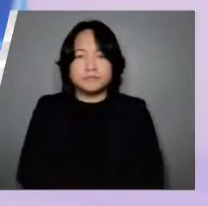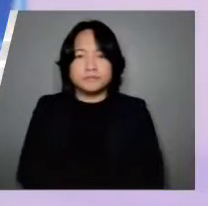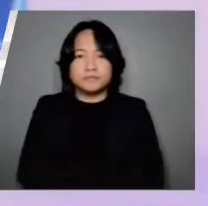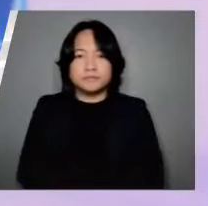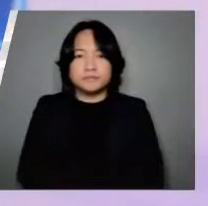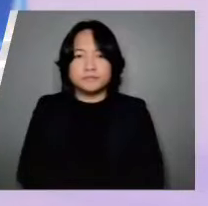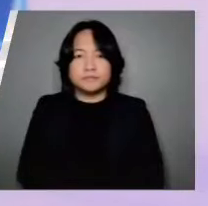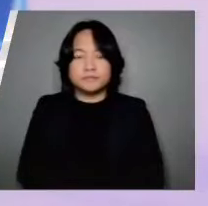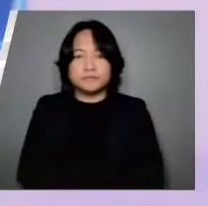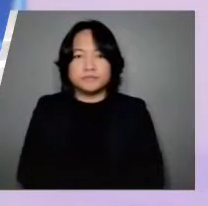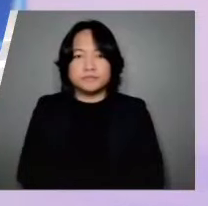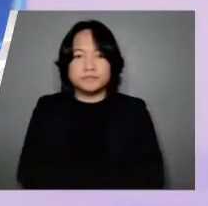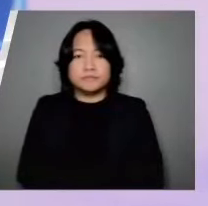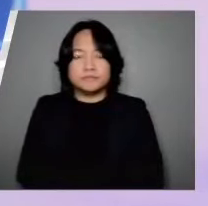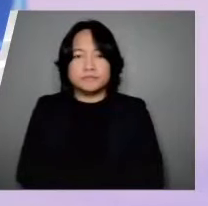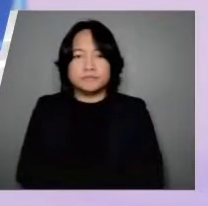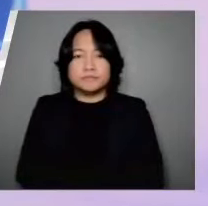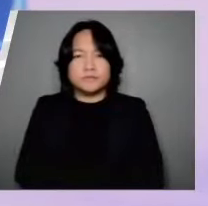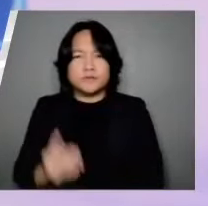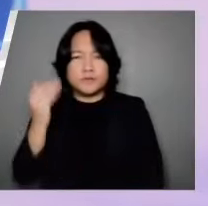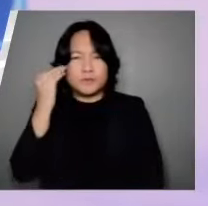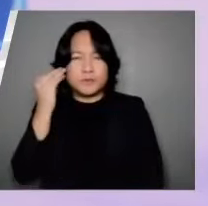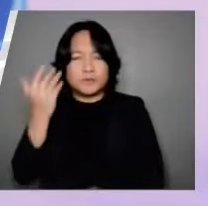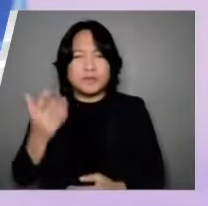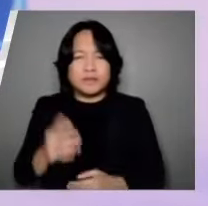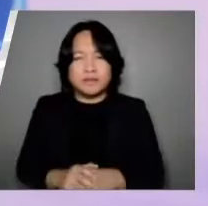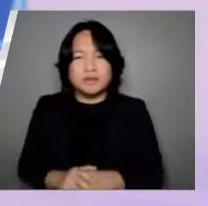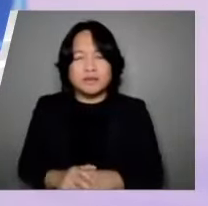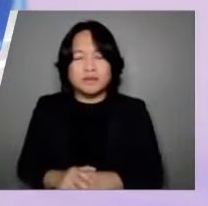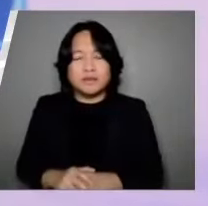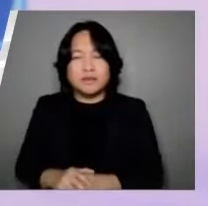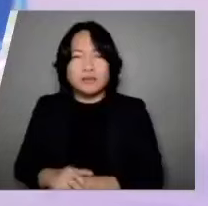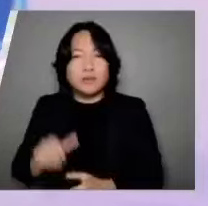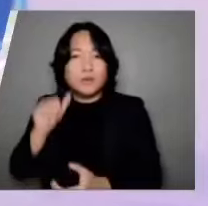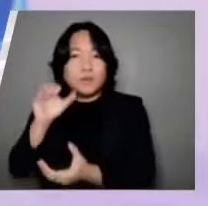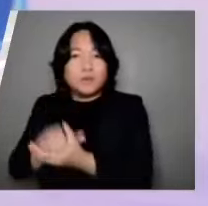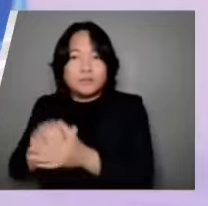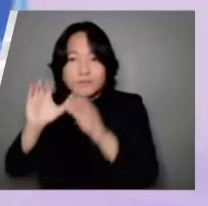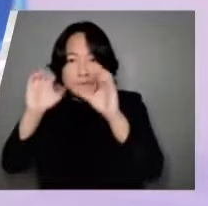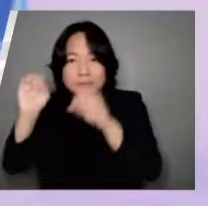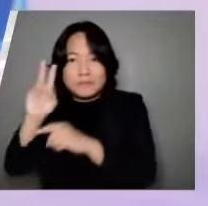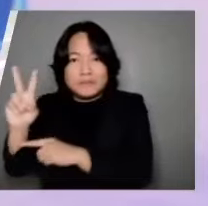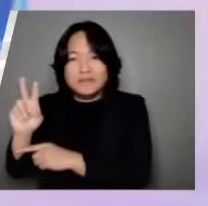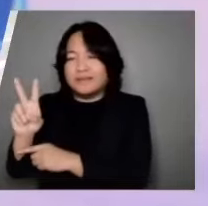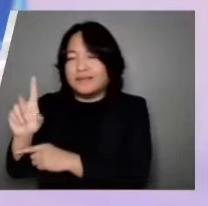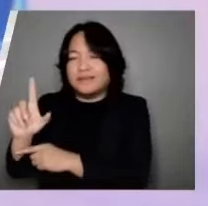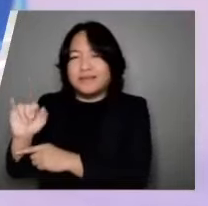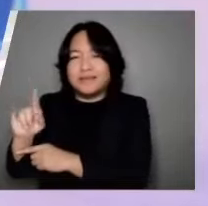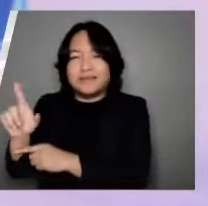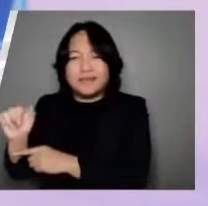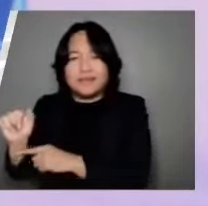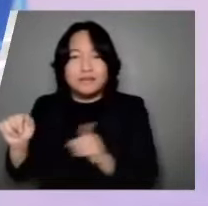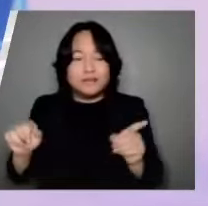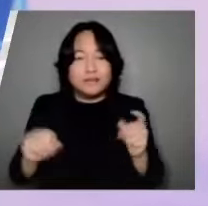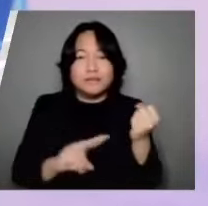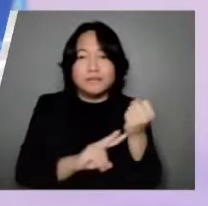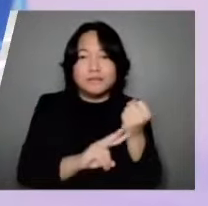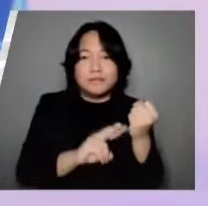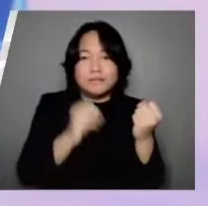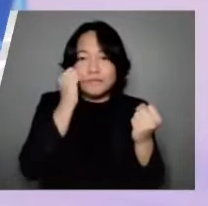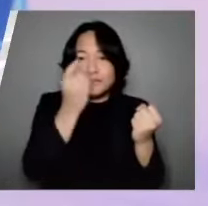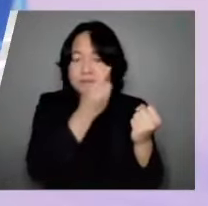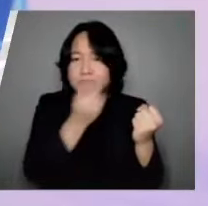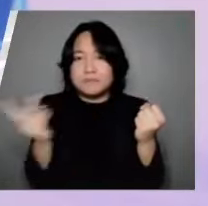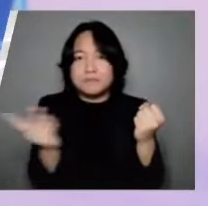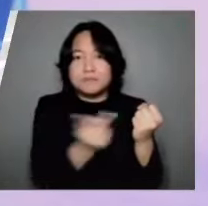Sa kabila ng gusot sa pagitan ni First Lady Lisa Araneta Marcos at Vice President Sara Duterte, iginit ni Pangulong Bongbong Marcos na mananatiling